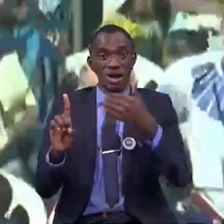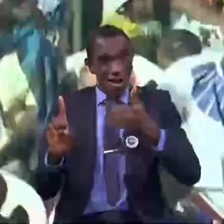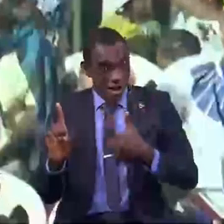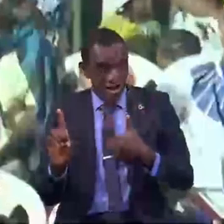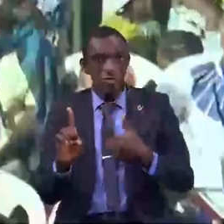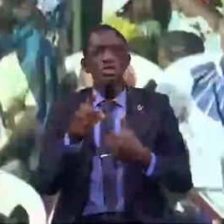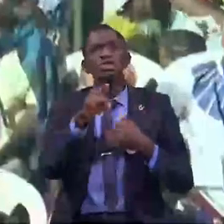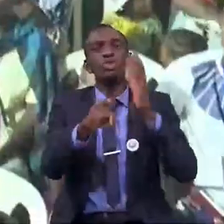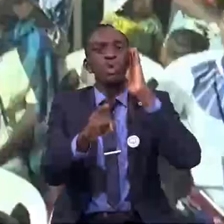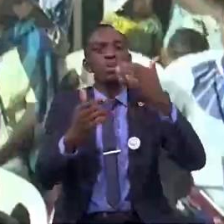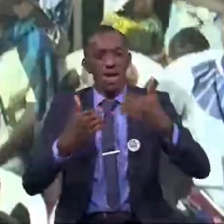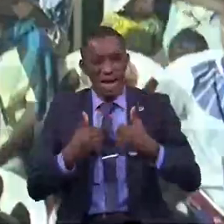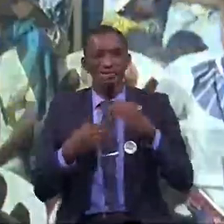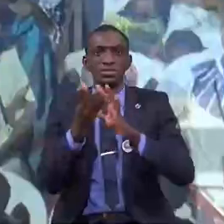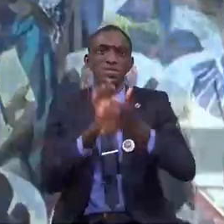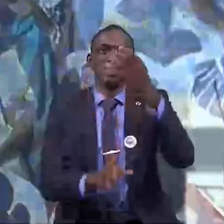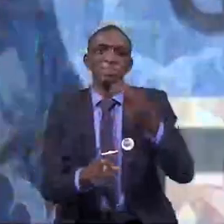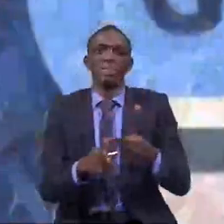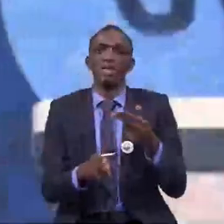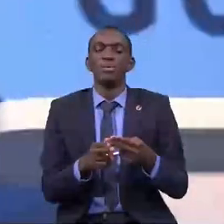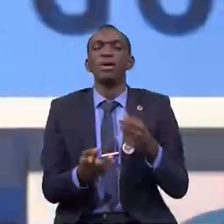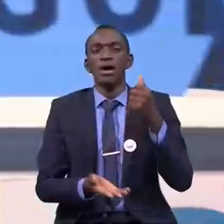Et ce qu'ils ont eu, tu l'auras.